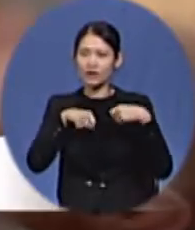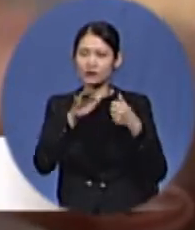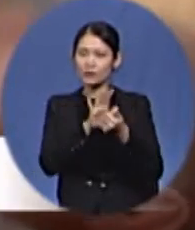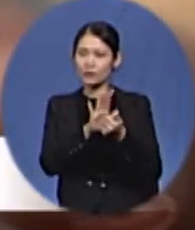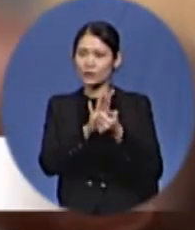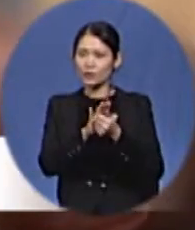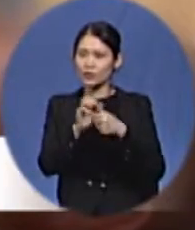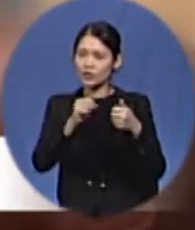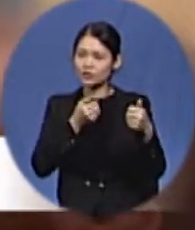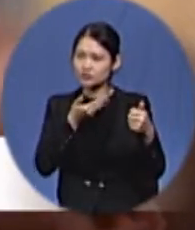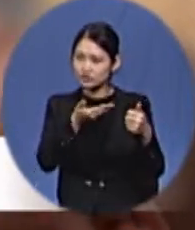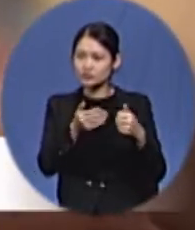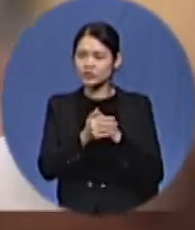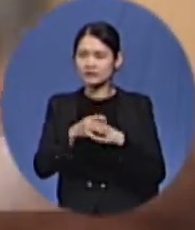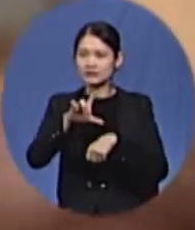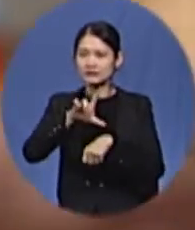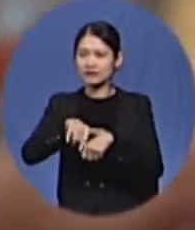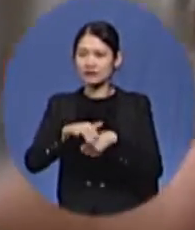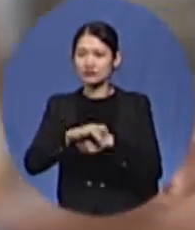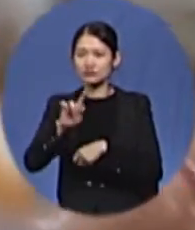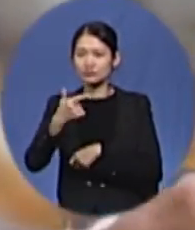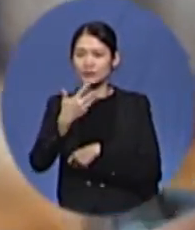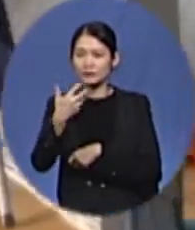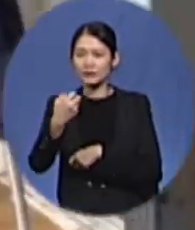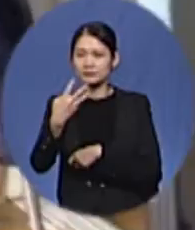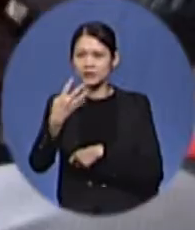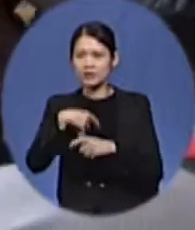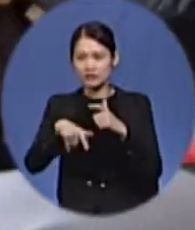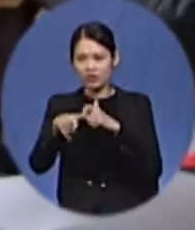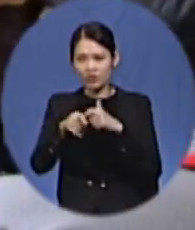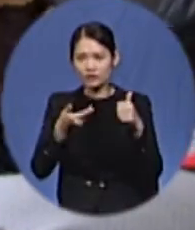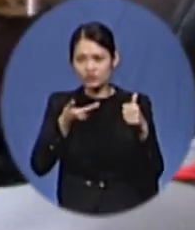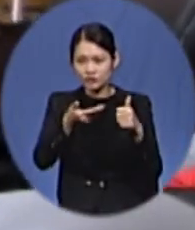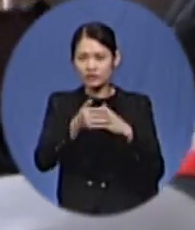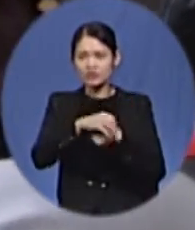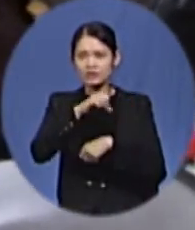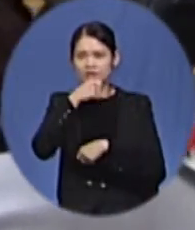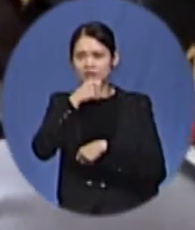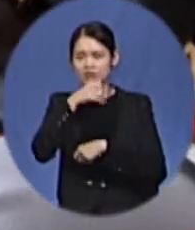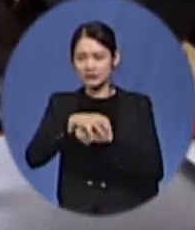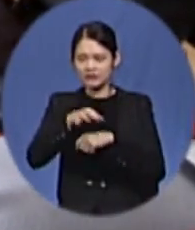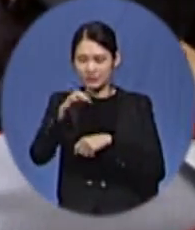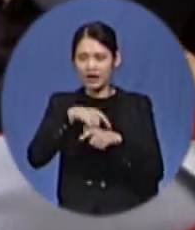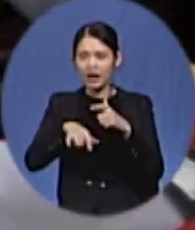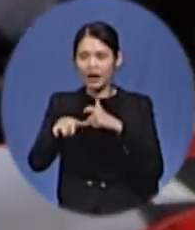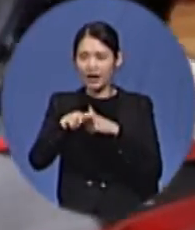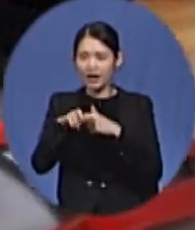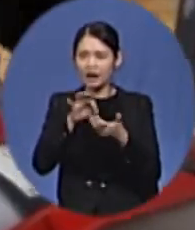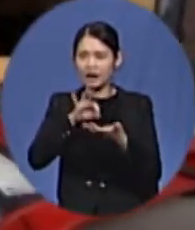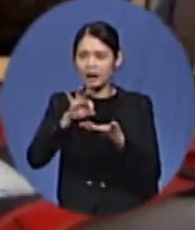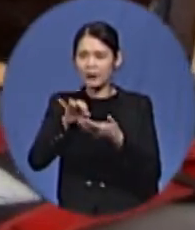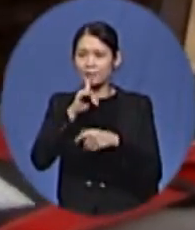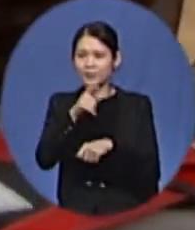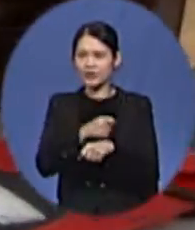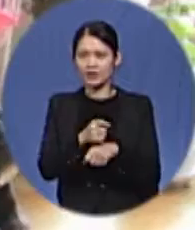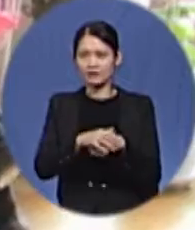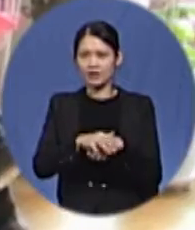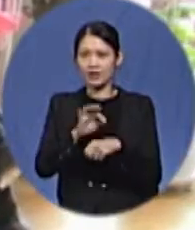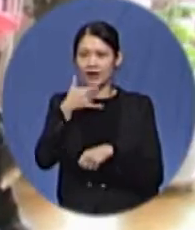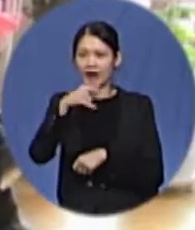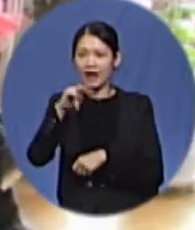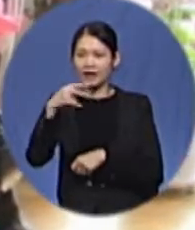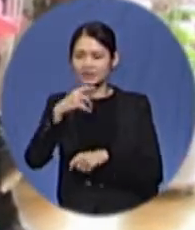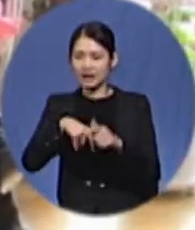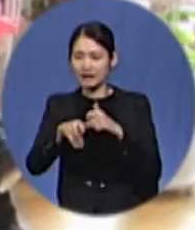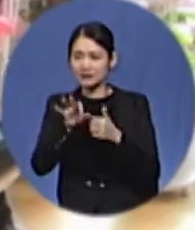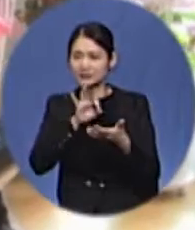경우 시간당 680원을 추가로 지급하는 가산급여를 도입하기로 했습니다. 가산급여는